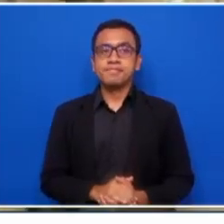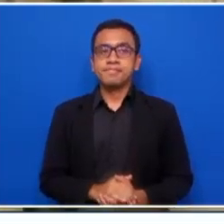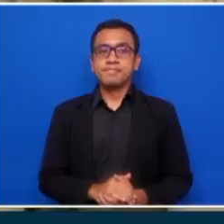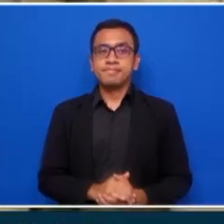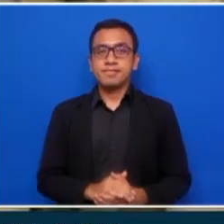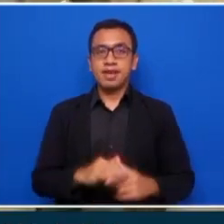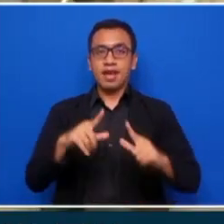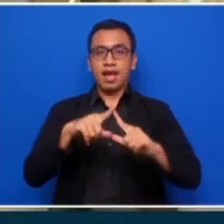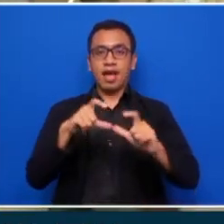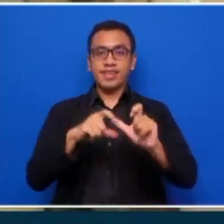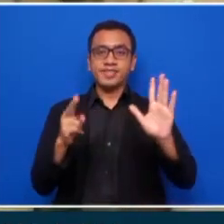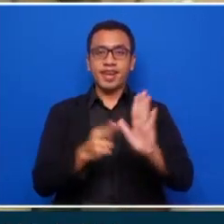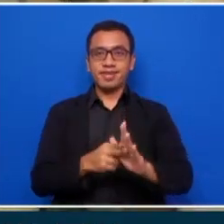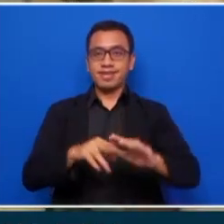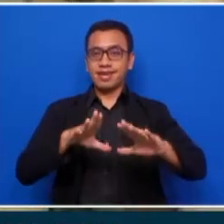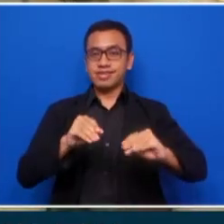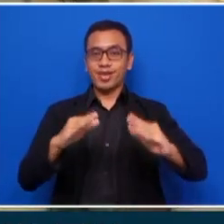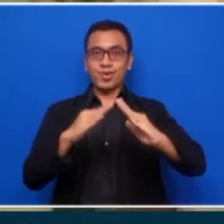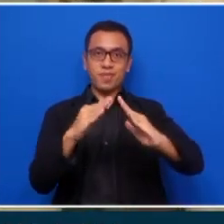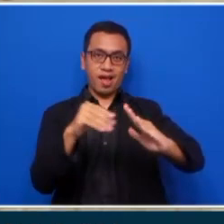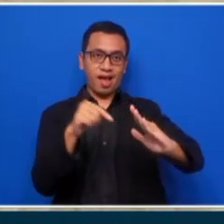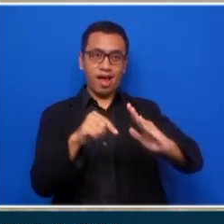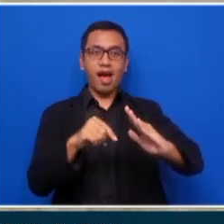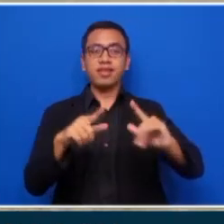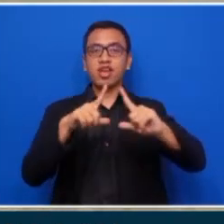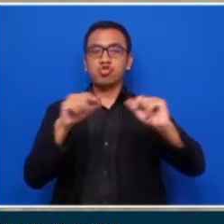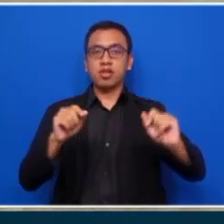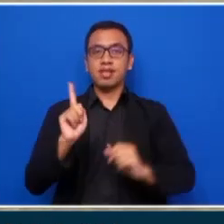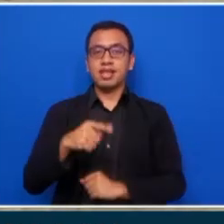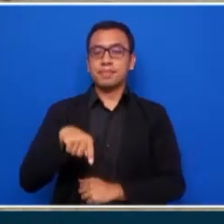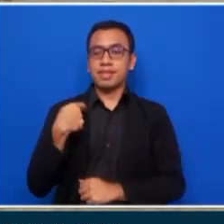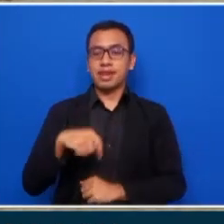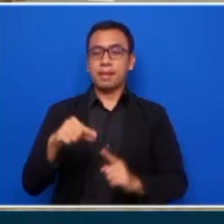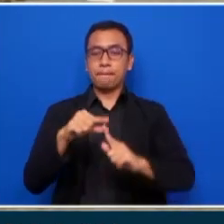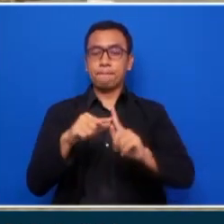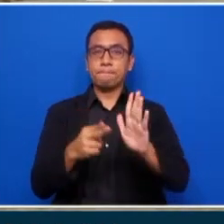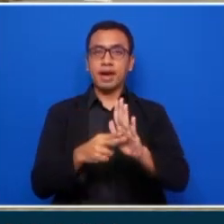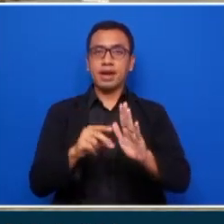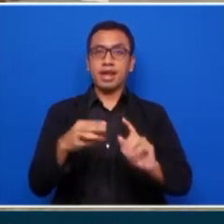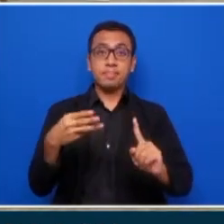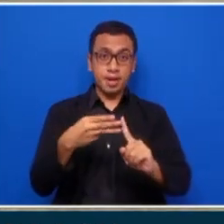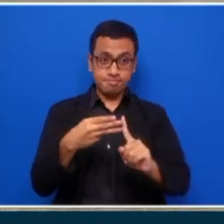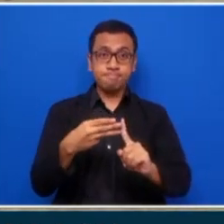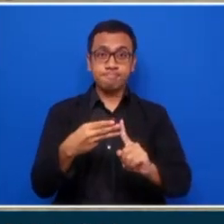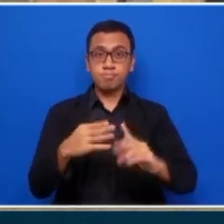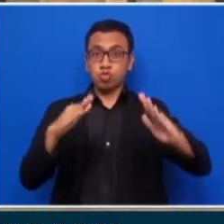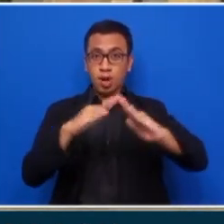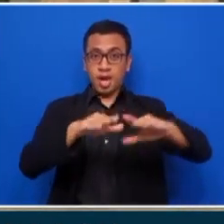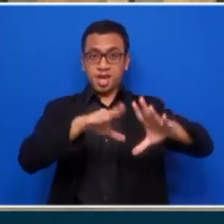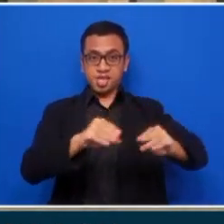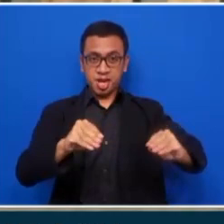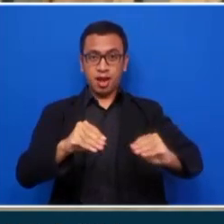bagi aparatur sipil negara tertuang dalam surat edaran Menpan RB perpanjangan dilakukan didasarkan